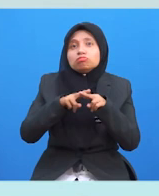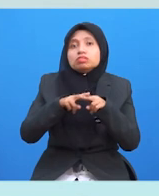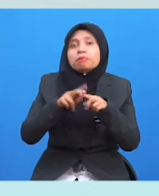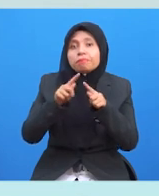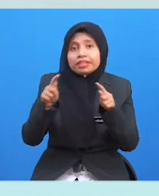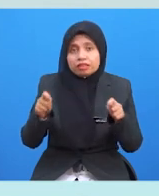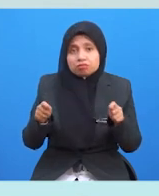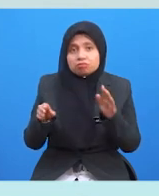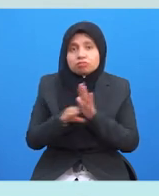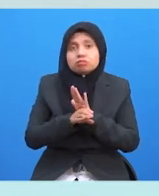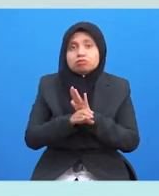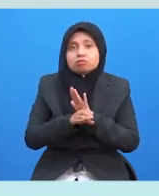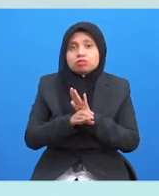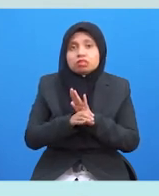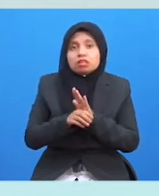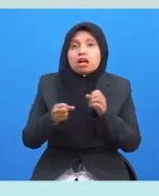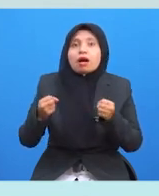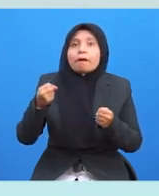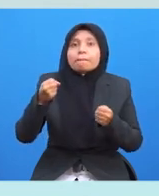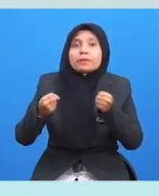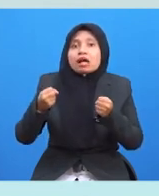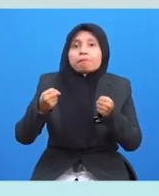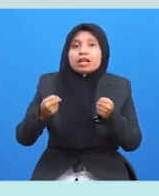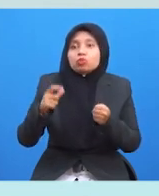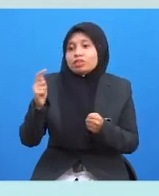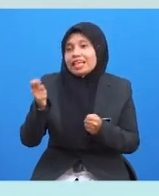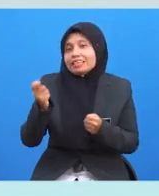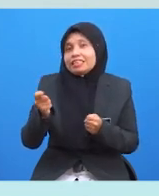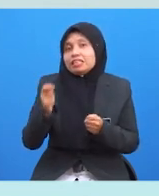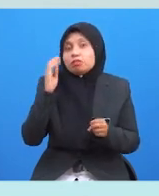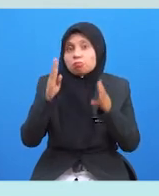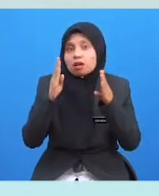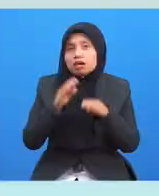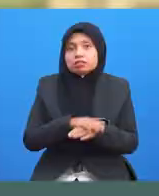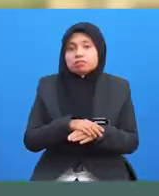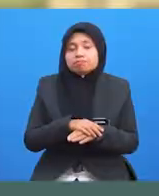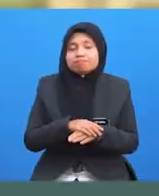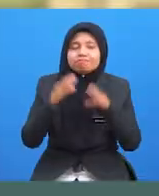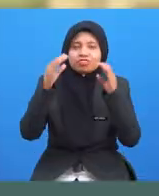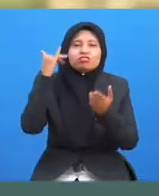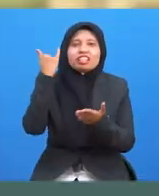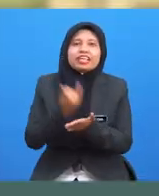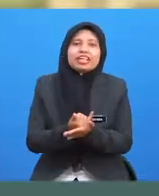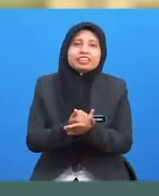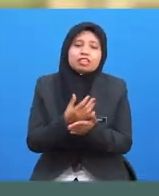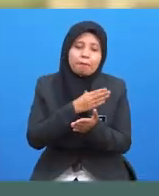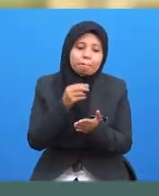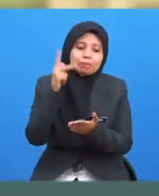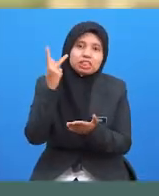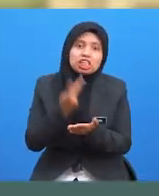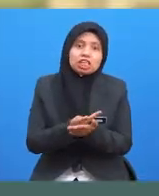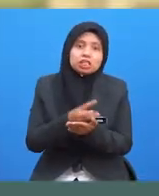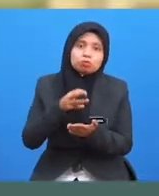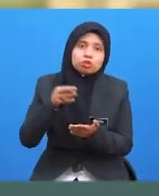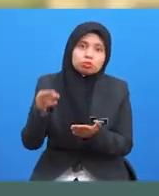tempatan. Contohnya, pemandu teksi dan bas. Cikgu yakin dan